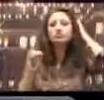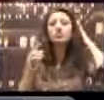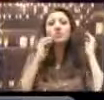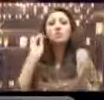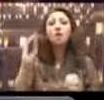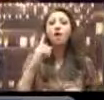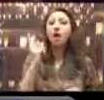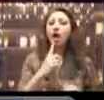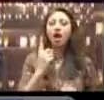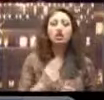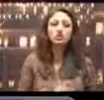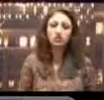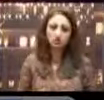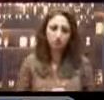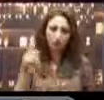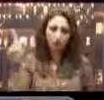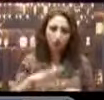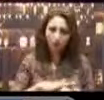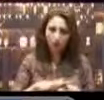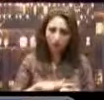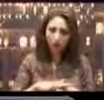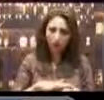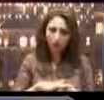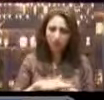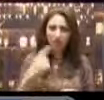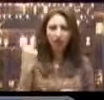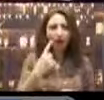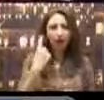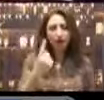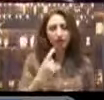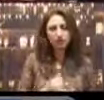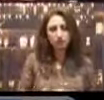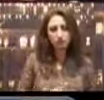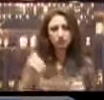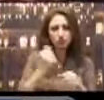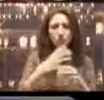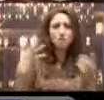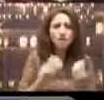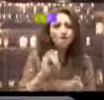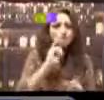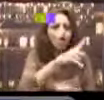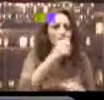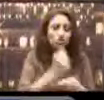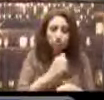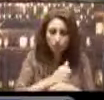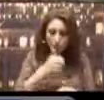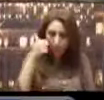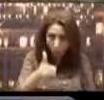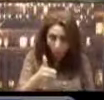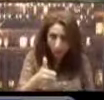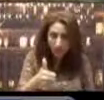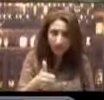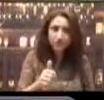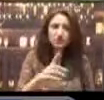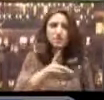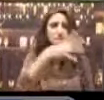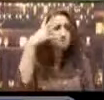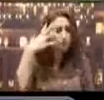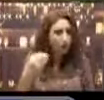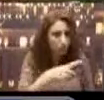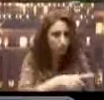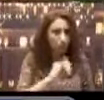الاحترافيه حس ان هو حابب يعمل العمل ده مع يوسف، وانه اهم حاجه عنده ان يوسف يبقى مستريح وهو